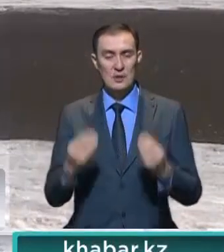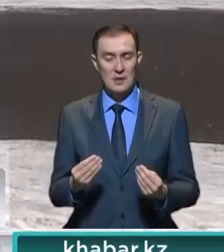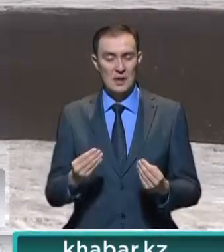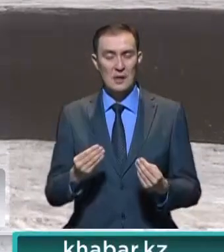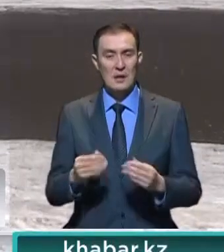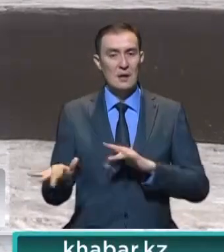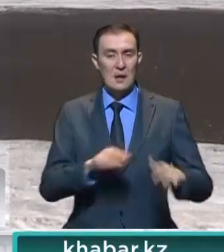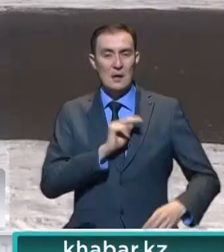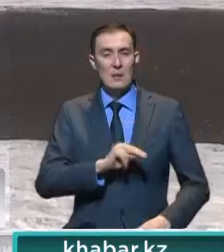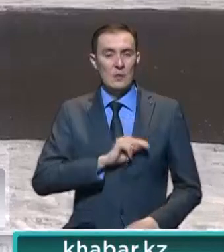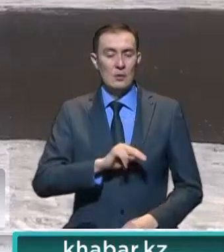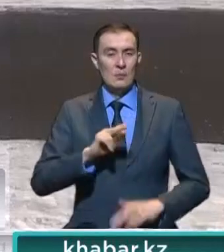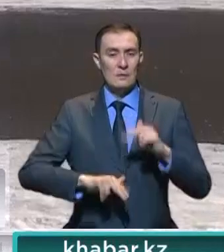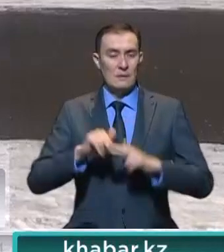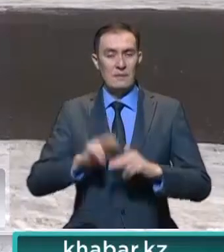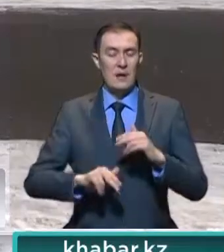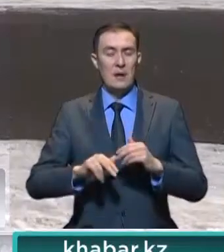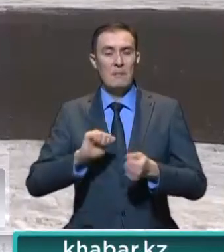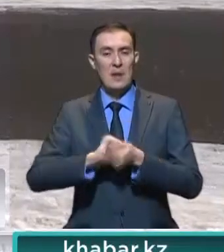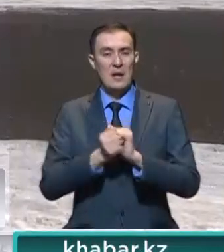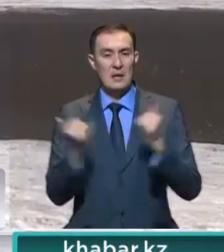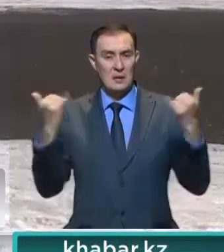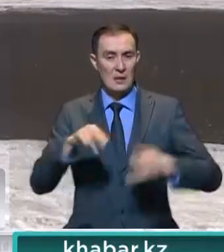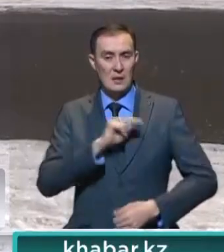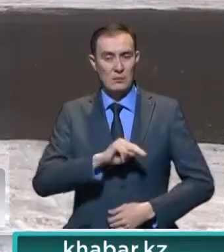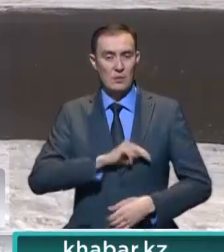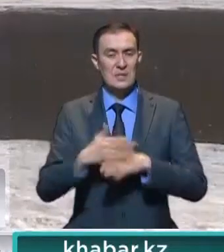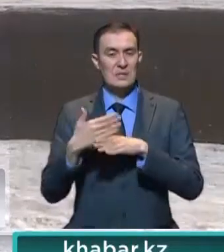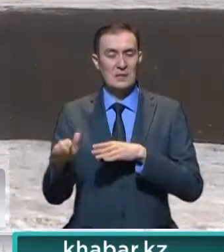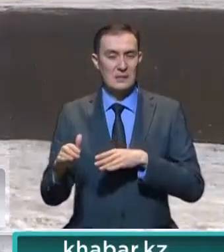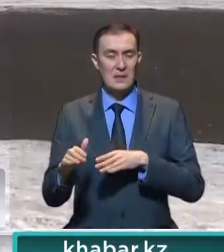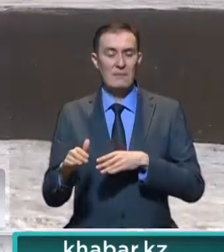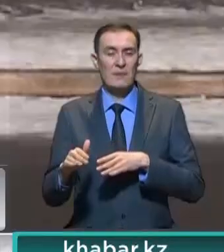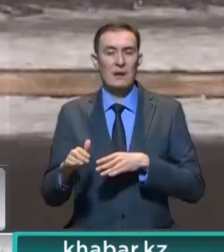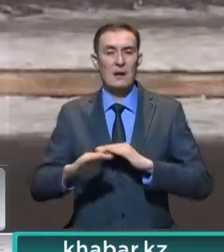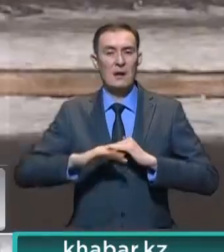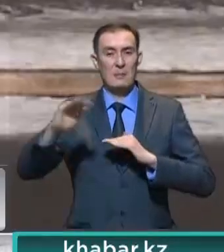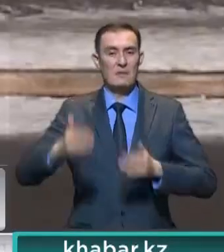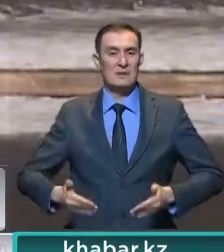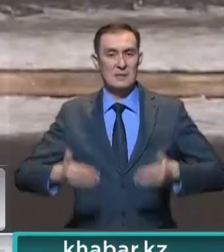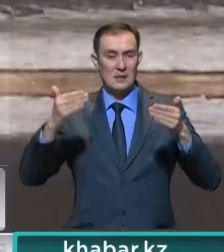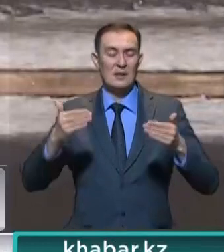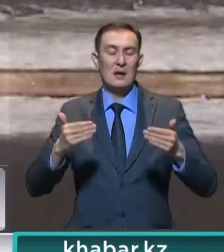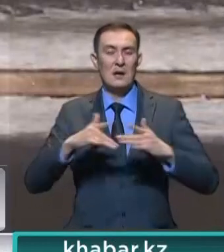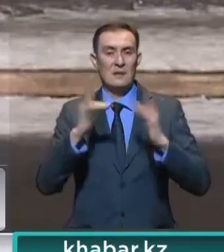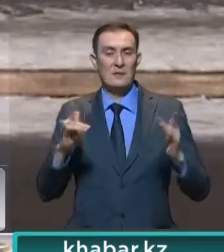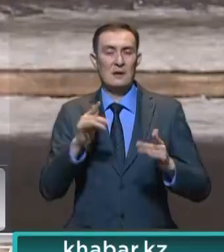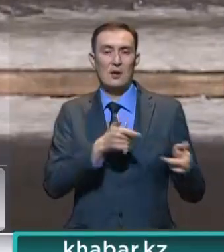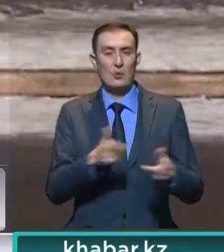ведутся работы по возведению устройства монолитных работ секции рамповых стен. Развязка готова